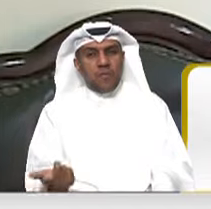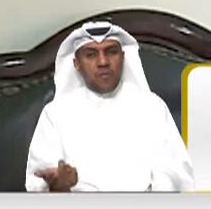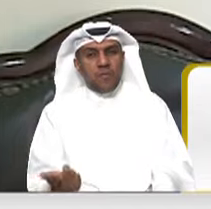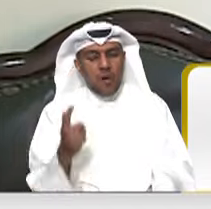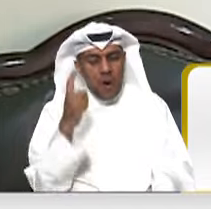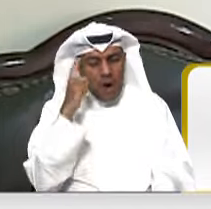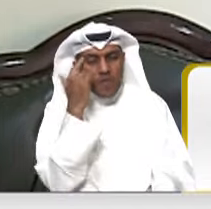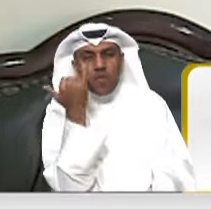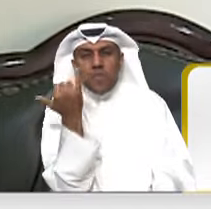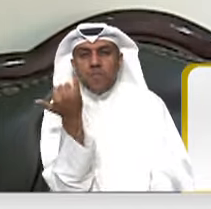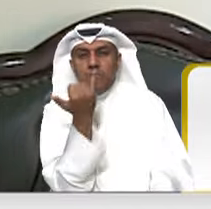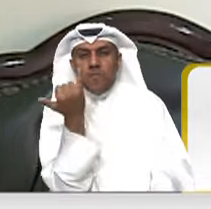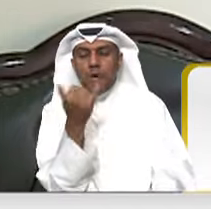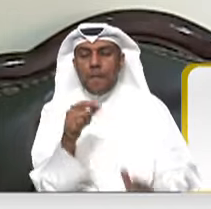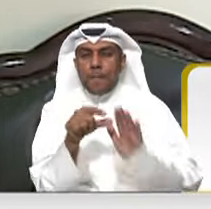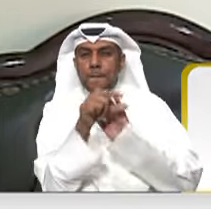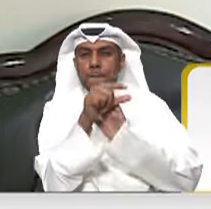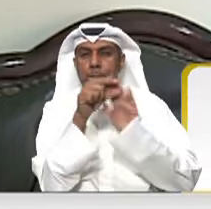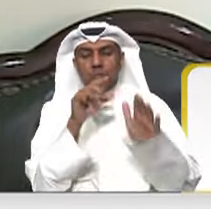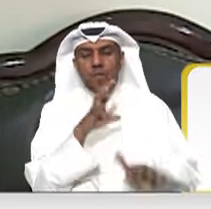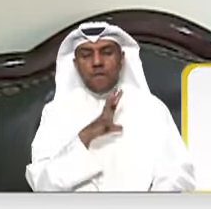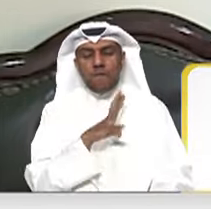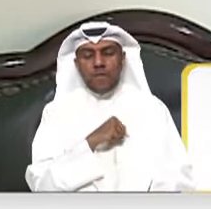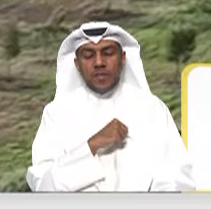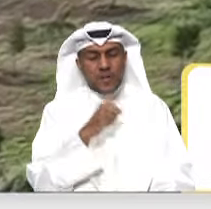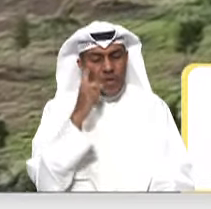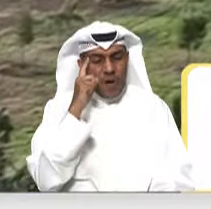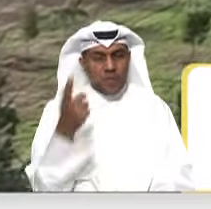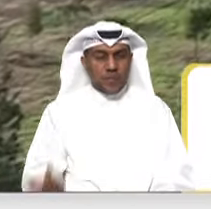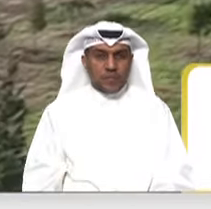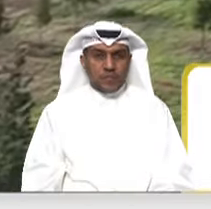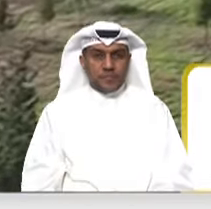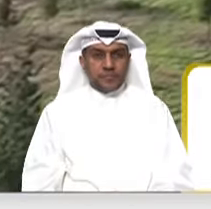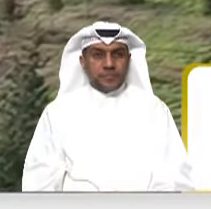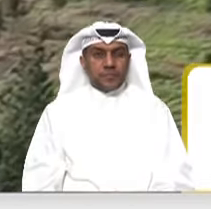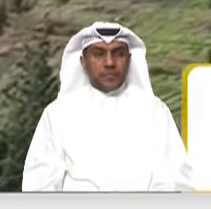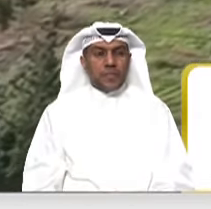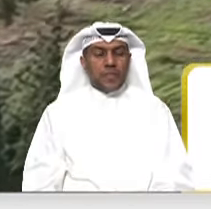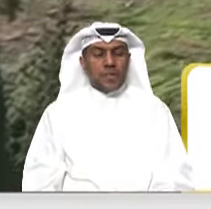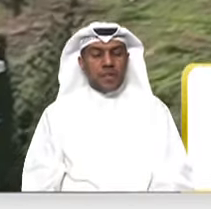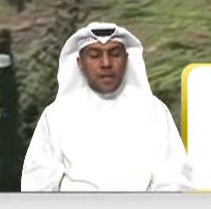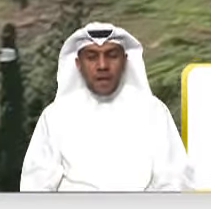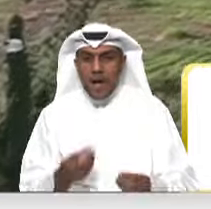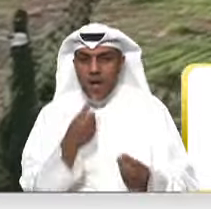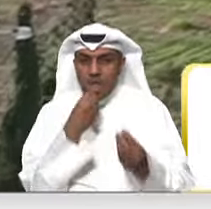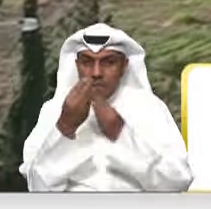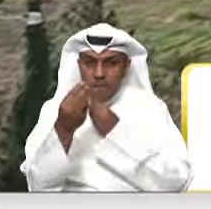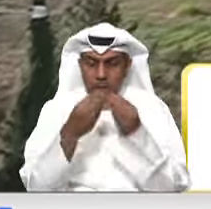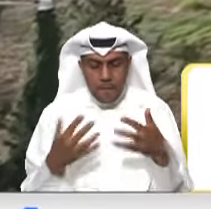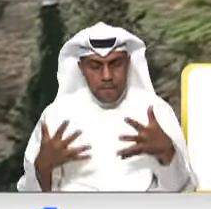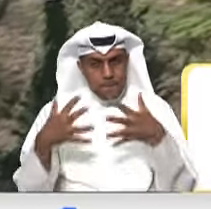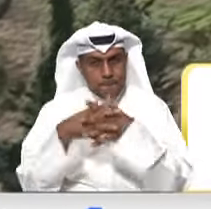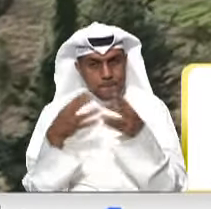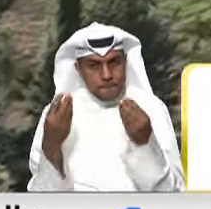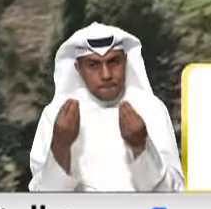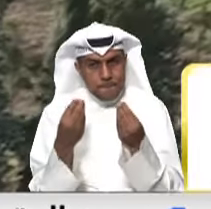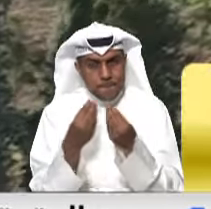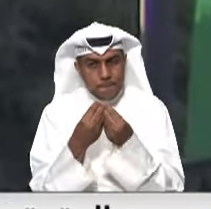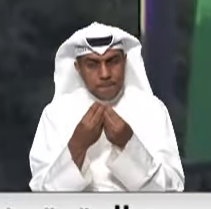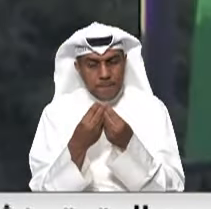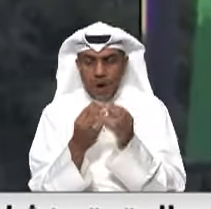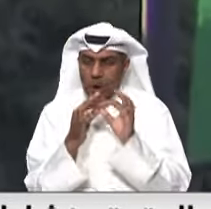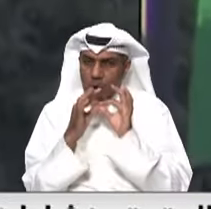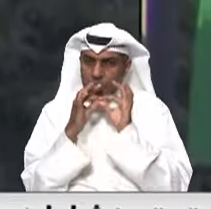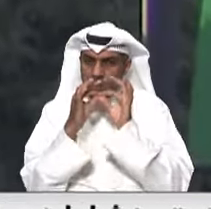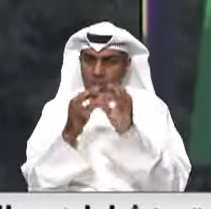واهميه الدور كلا البلدين في القضيه الفلسطينيه تنسيق وتشاور دائم هذا ما اكدته لقاءات